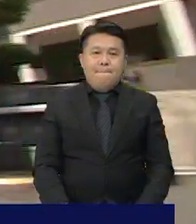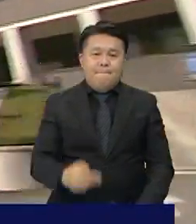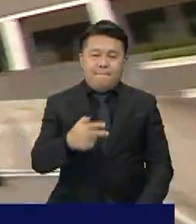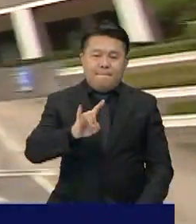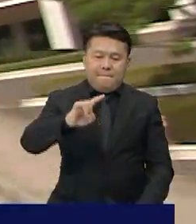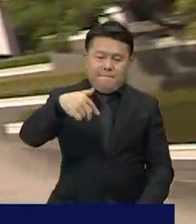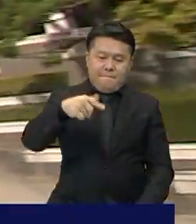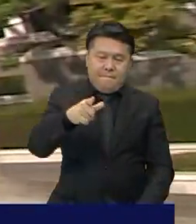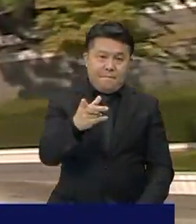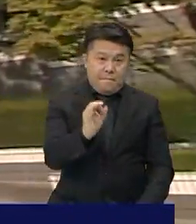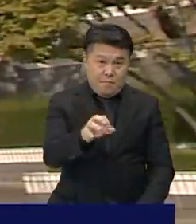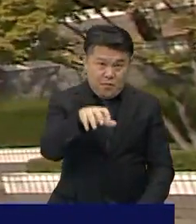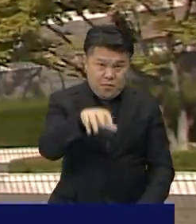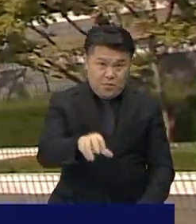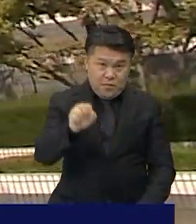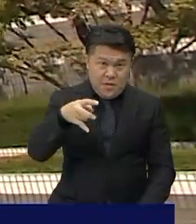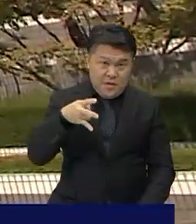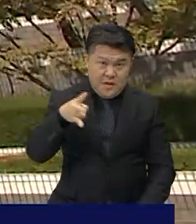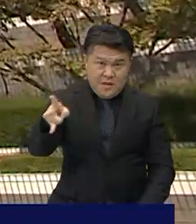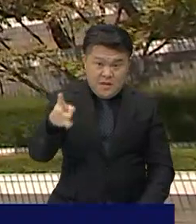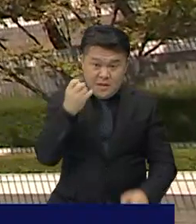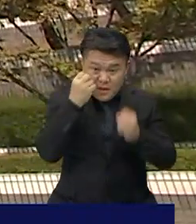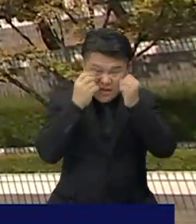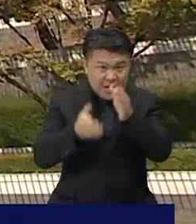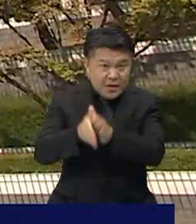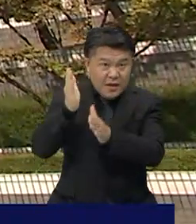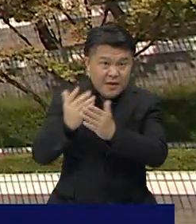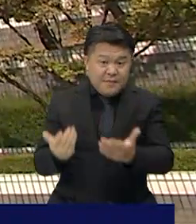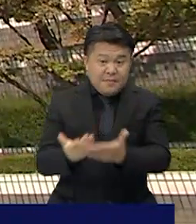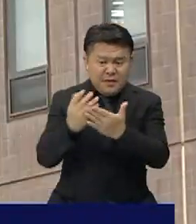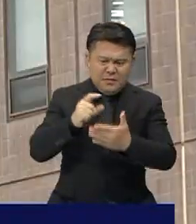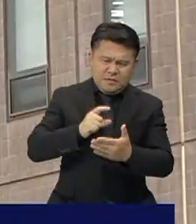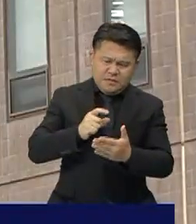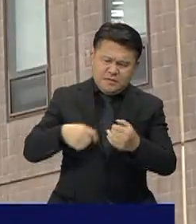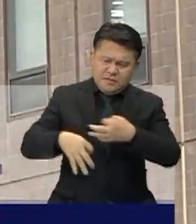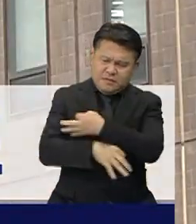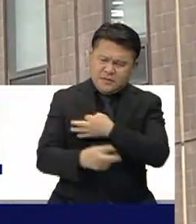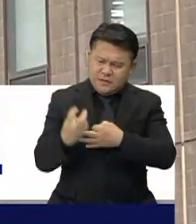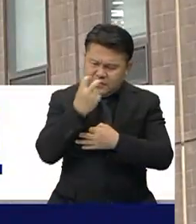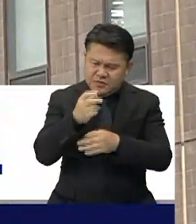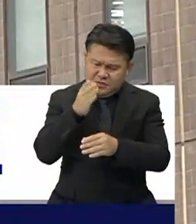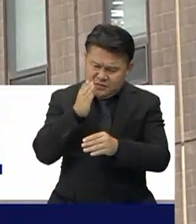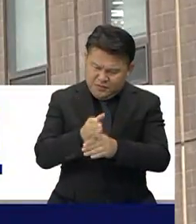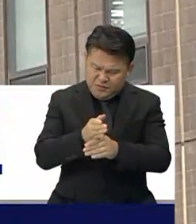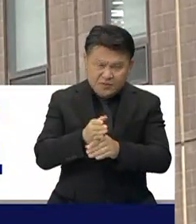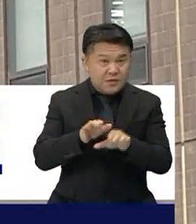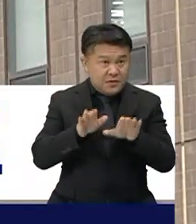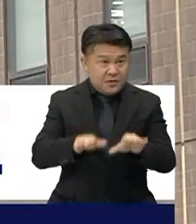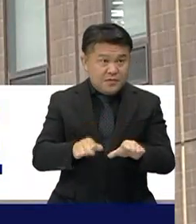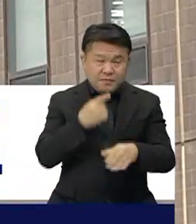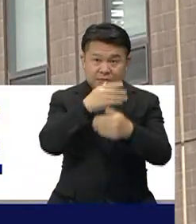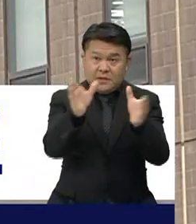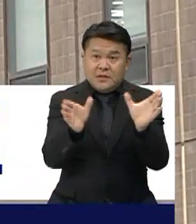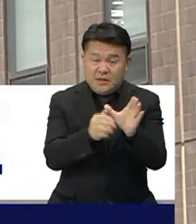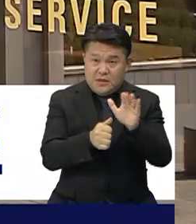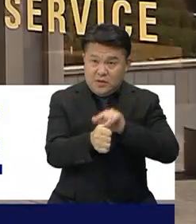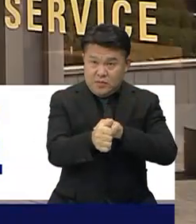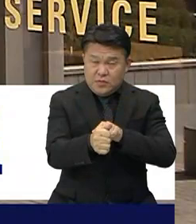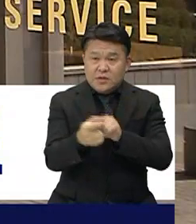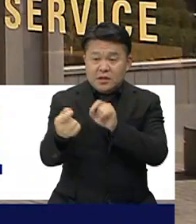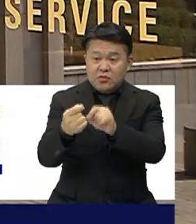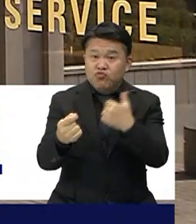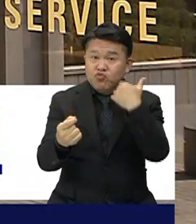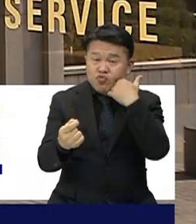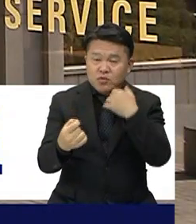대장동과 위례신도시 개발비리 의혹을 수사해온 서울중앙지검 반부패 수사 3부가 민주당 이재명 대표 측근인